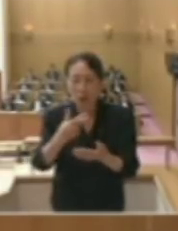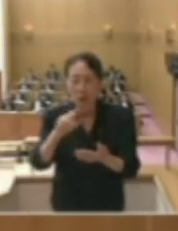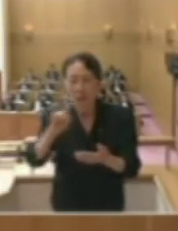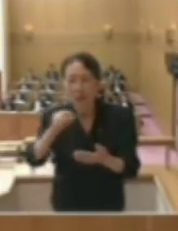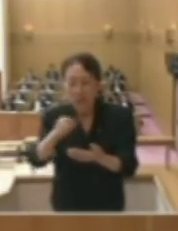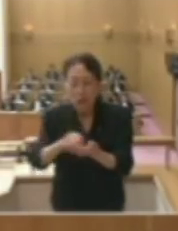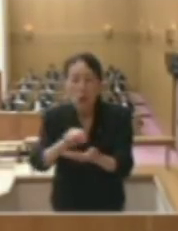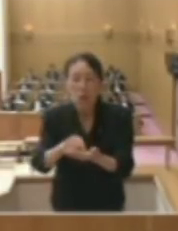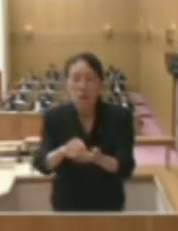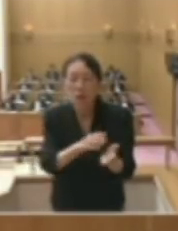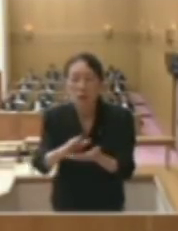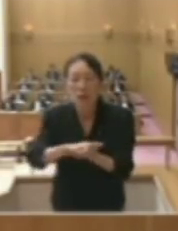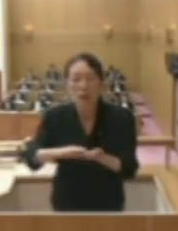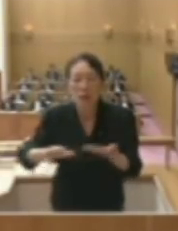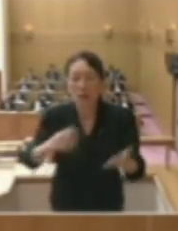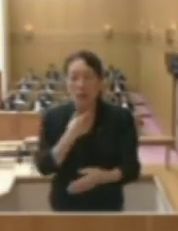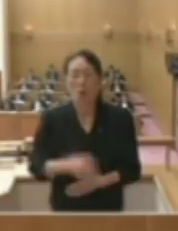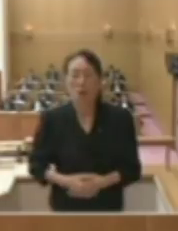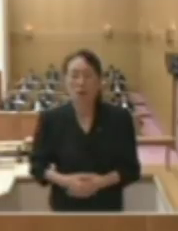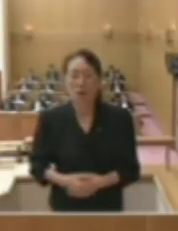そのことを強く要求します。